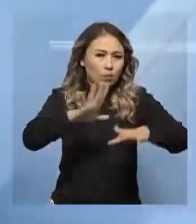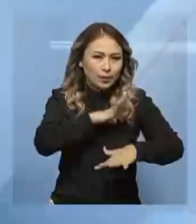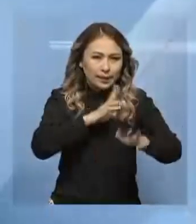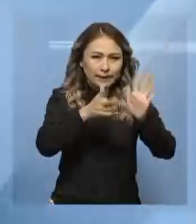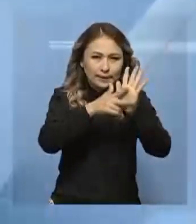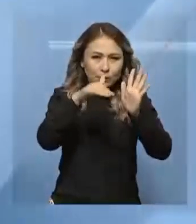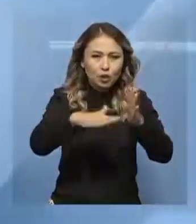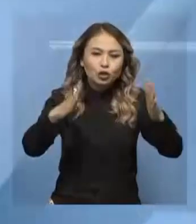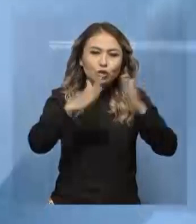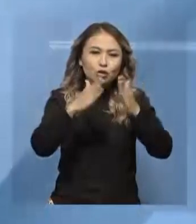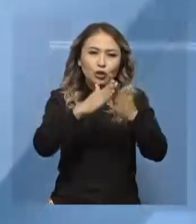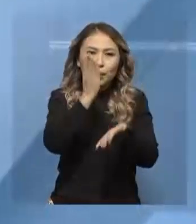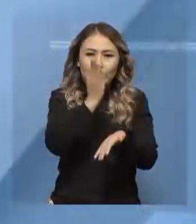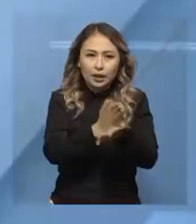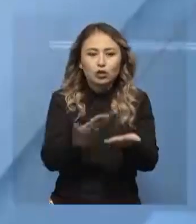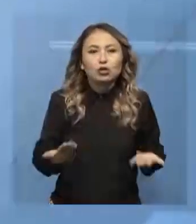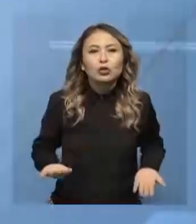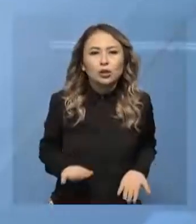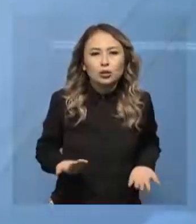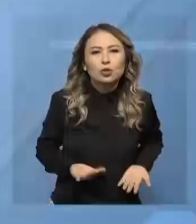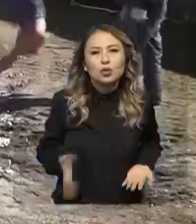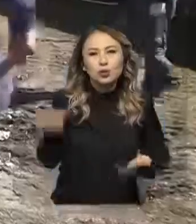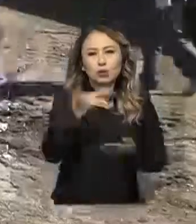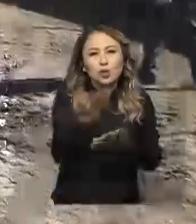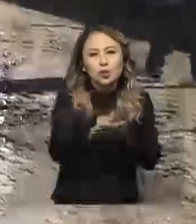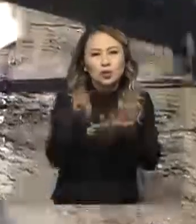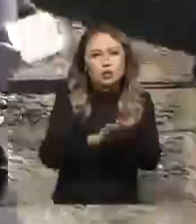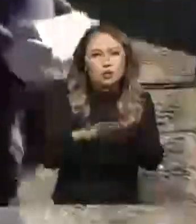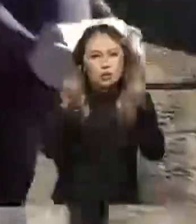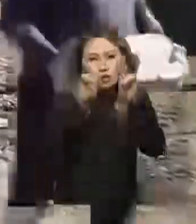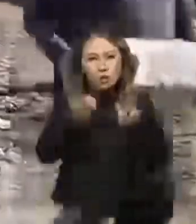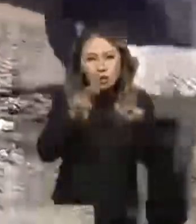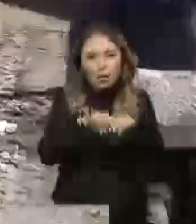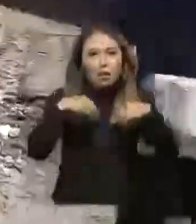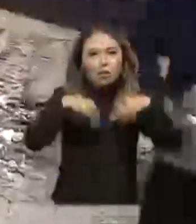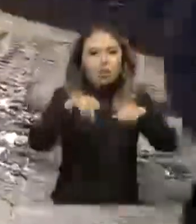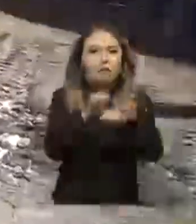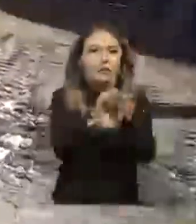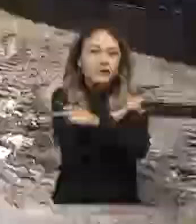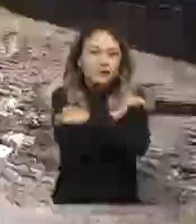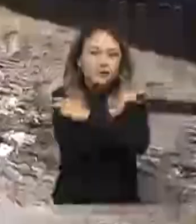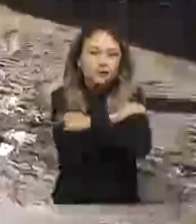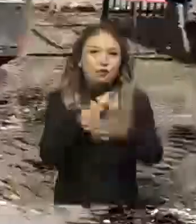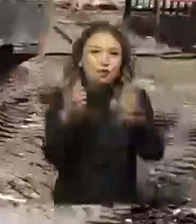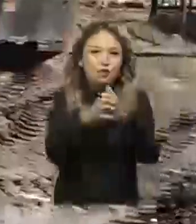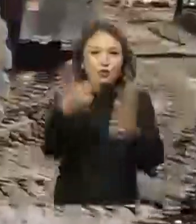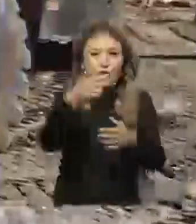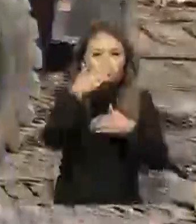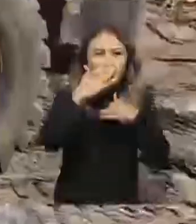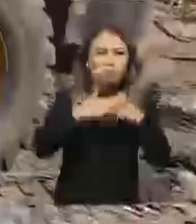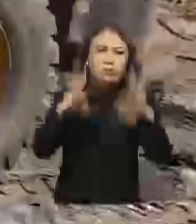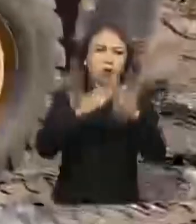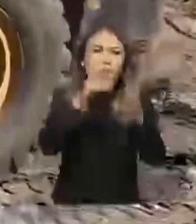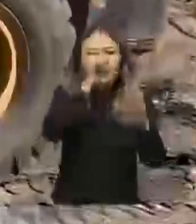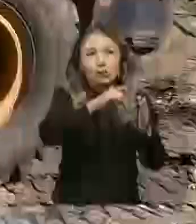болатын. Соның 8 мыңында үй жай бар екен. Тұрғындардан түскен өтініштерді зерделеу барысында бау-бақша серіктестеріндегі 3 мыңнан